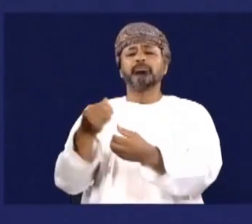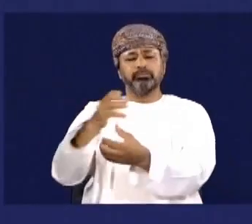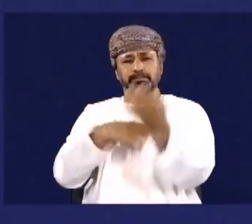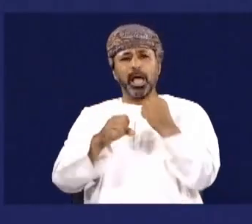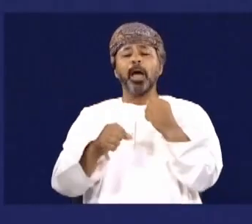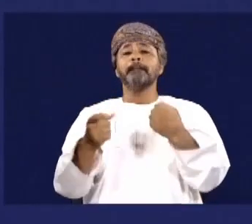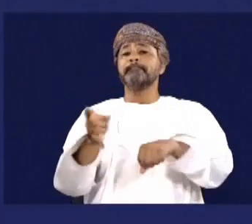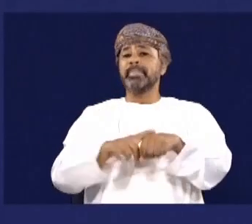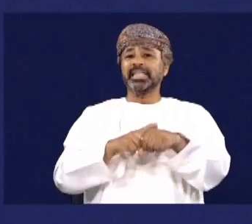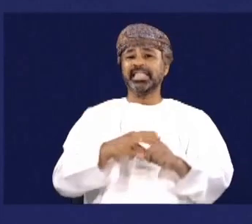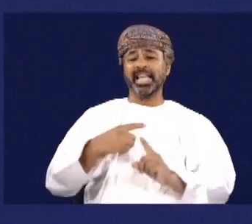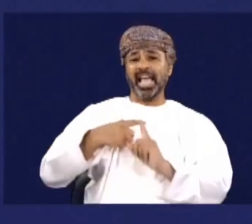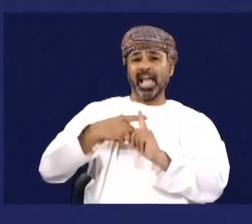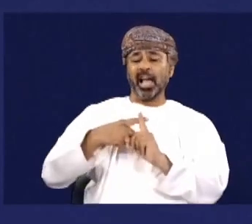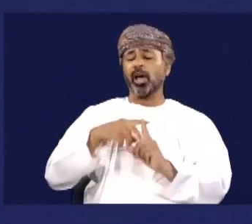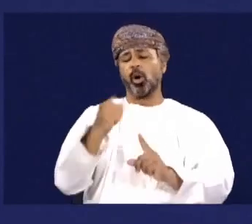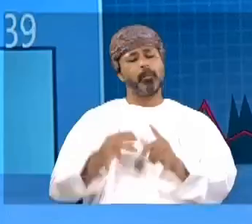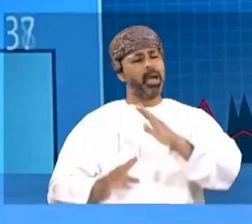الانعكاسات السلبية للقرار.